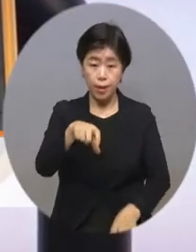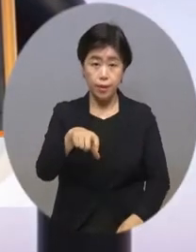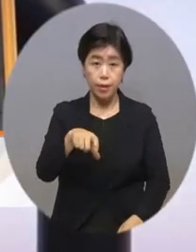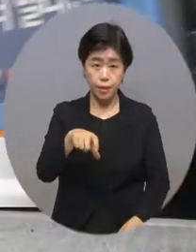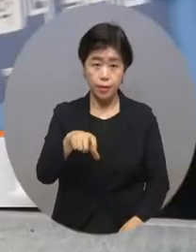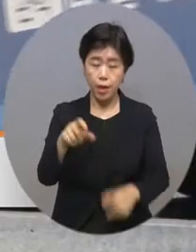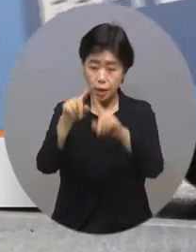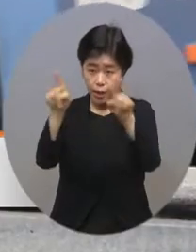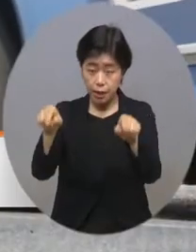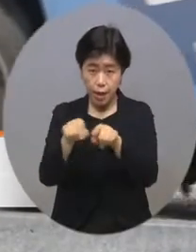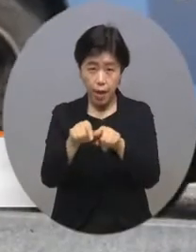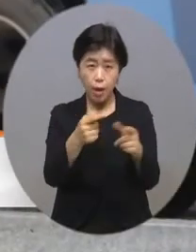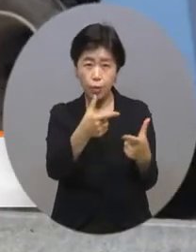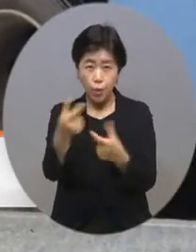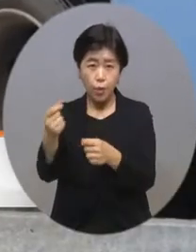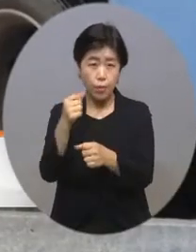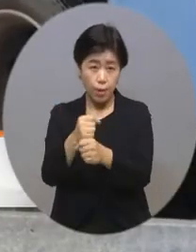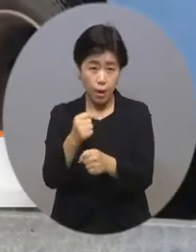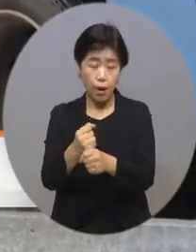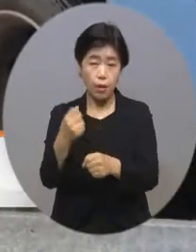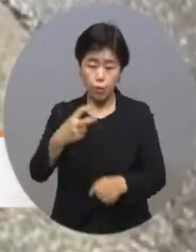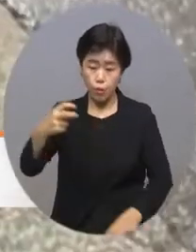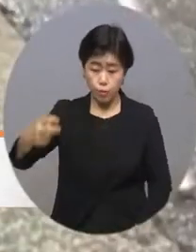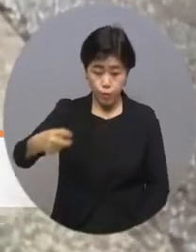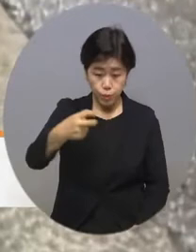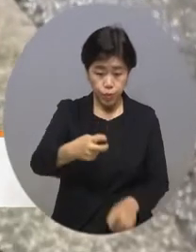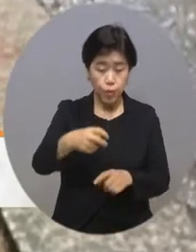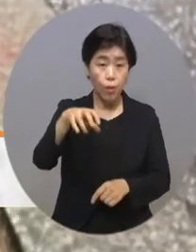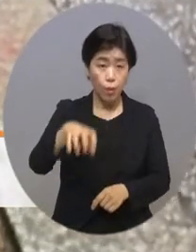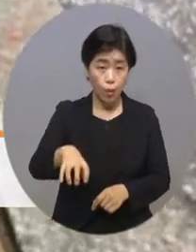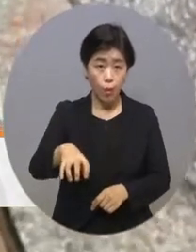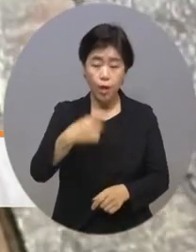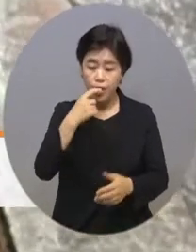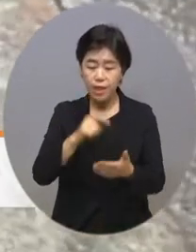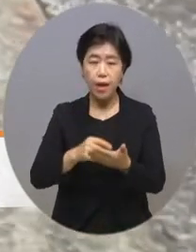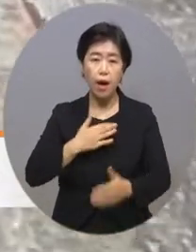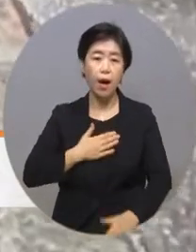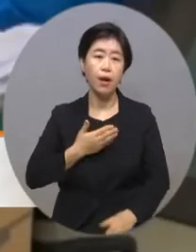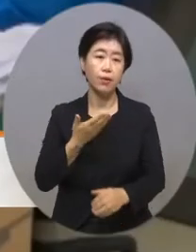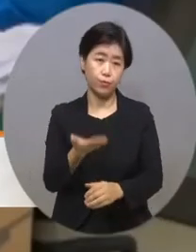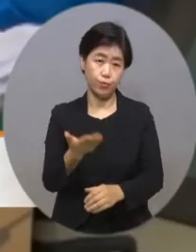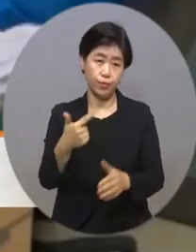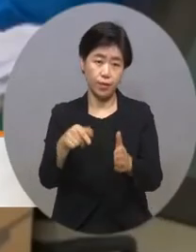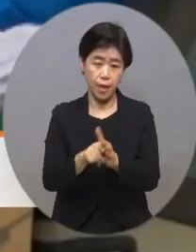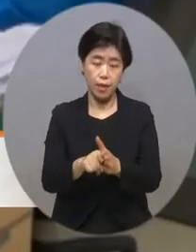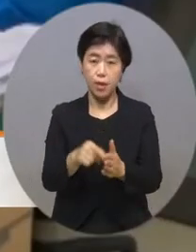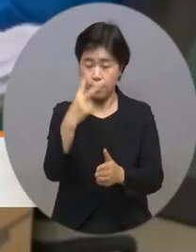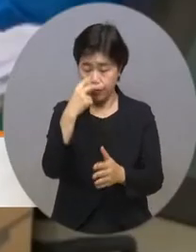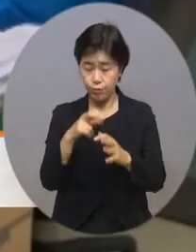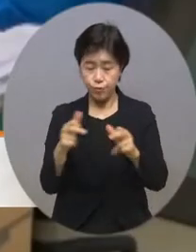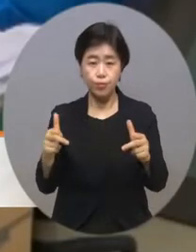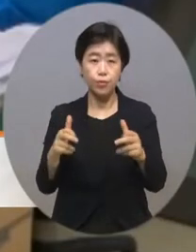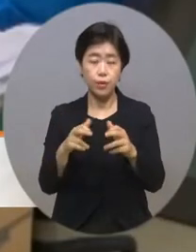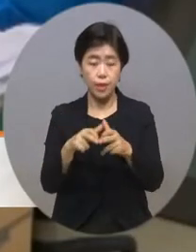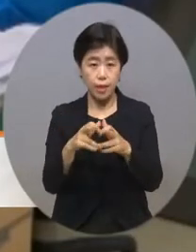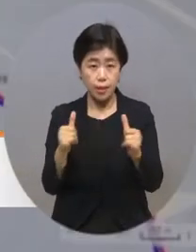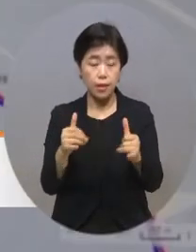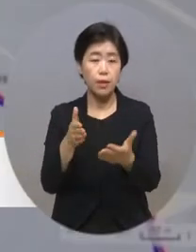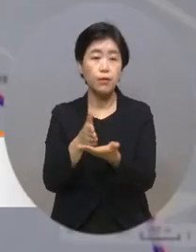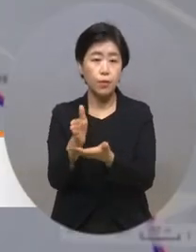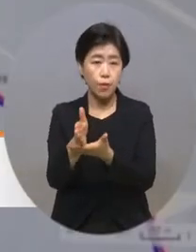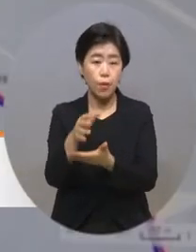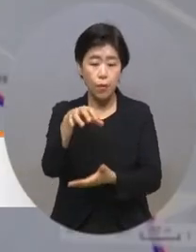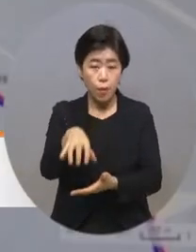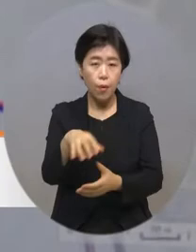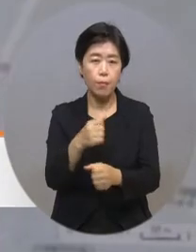추진하고 버스 탑승 지점을 쉽게 알 수 있도록 시각장애인 전용 대기 지점 도입 등 불편사항 해소를 위한 다양한 정책을